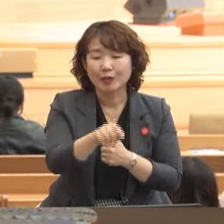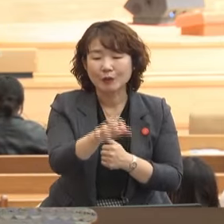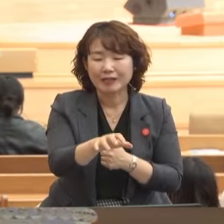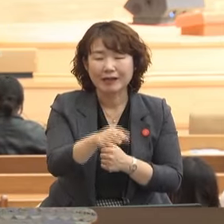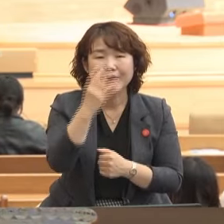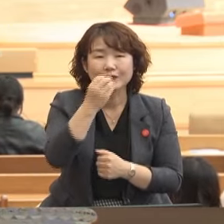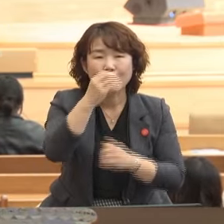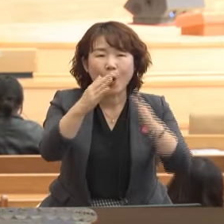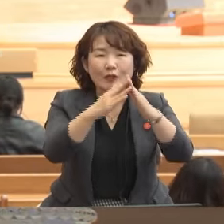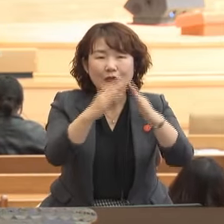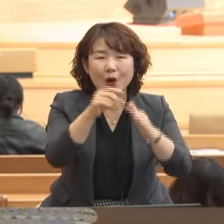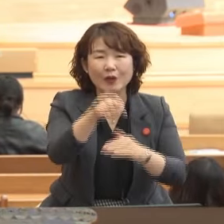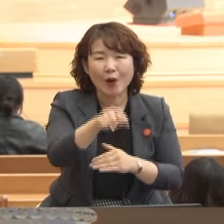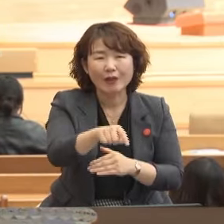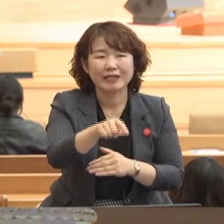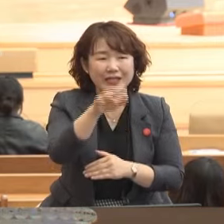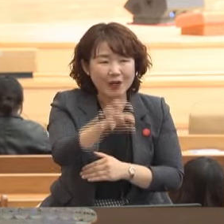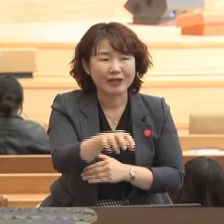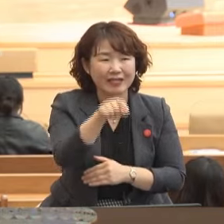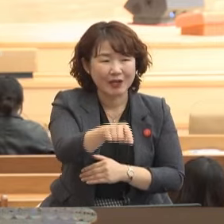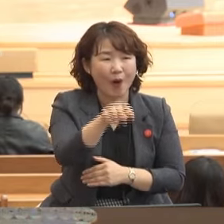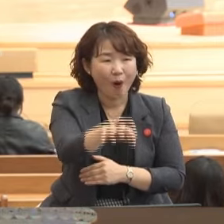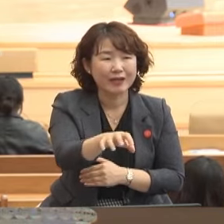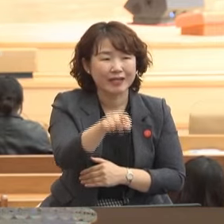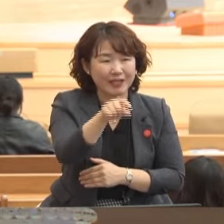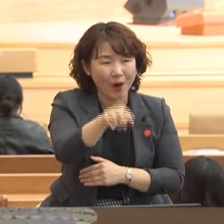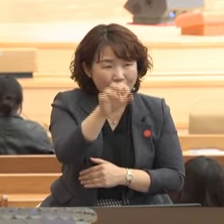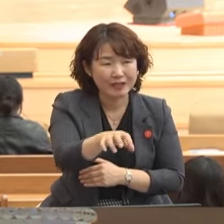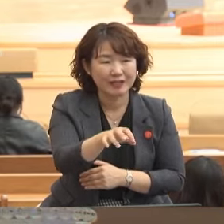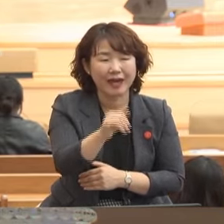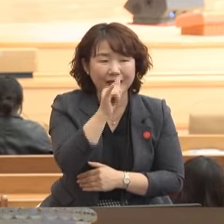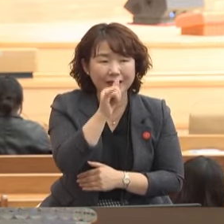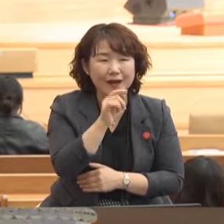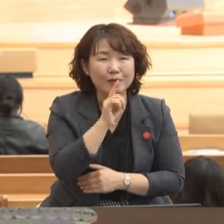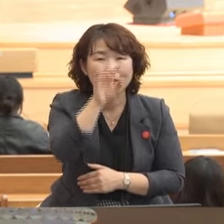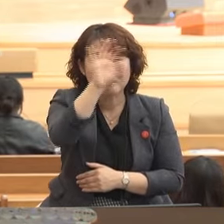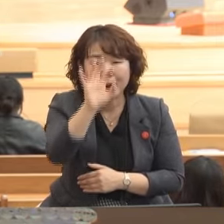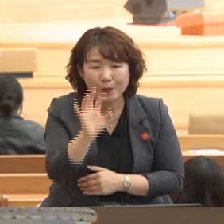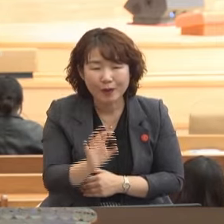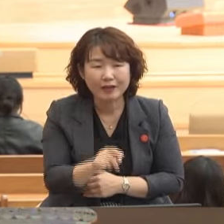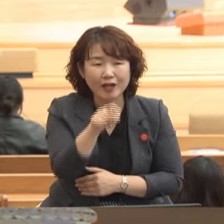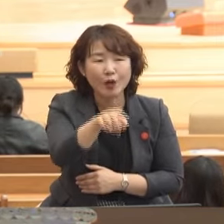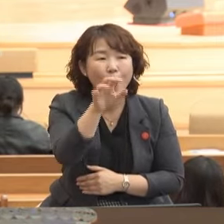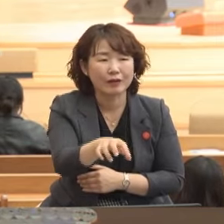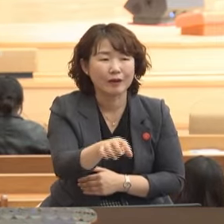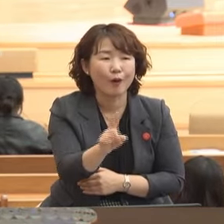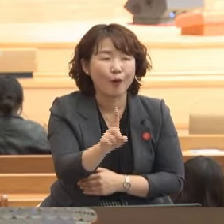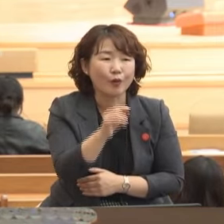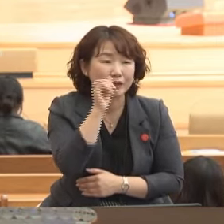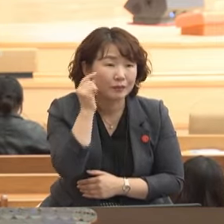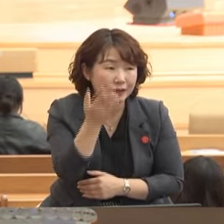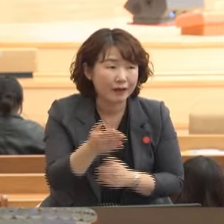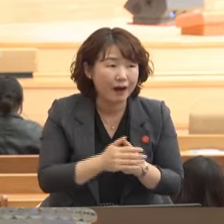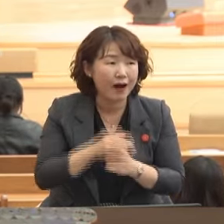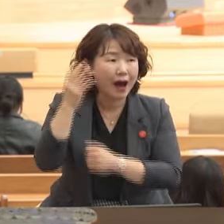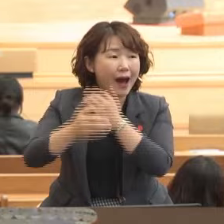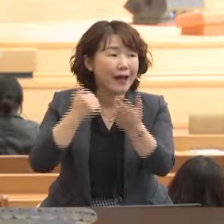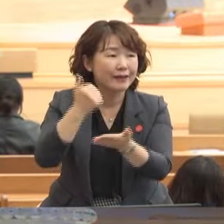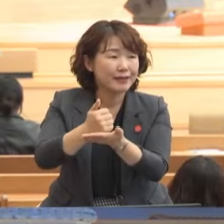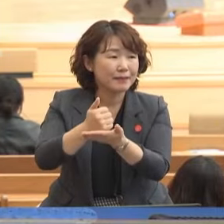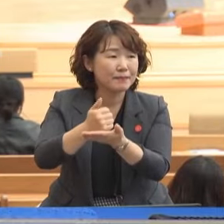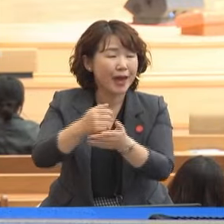성전에서 여기에 있으리라. 자 무슨 얘기입니까? 여기가 어딥니까? 하나님의